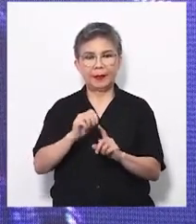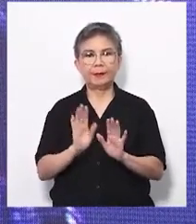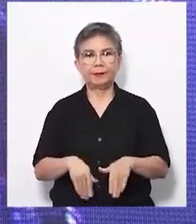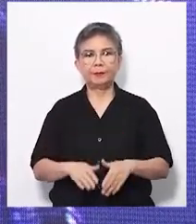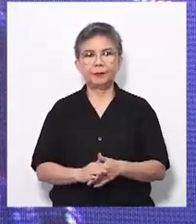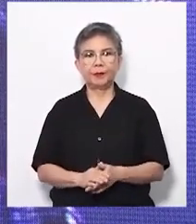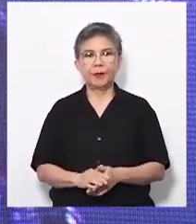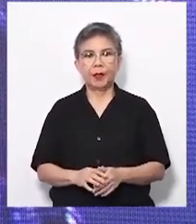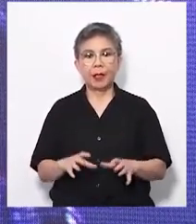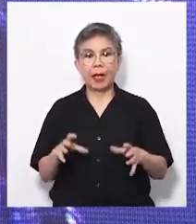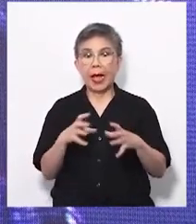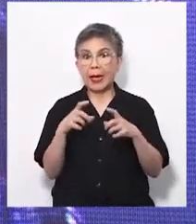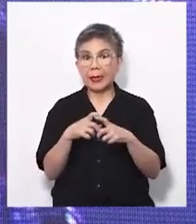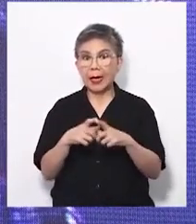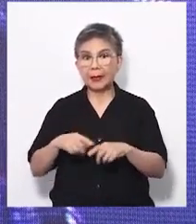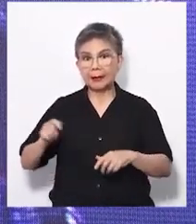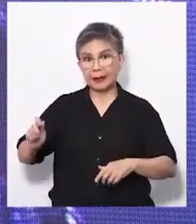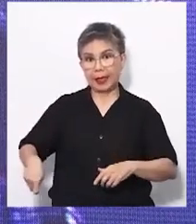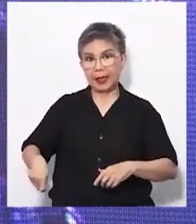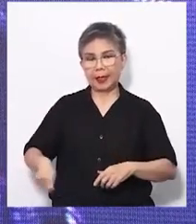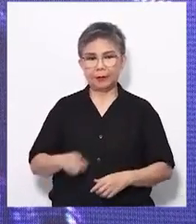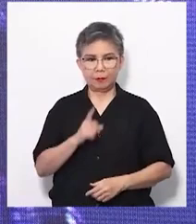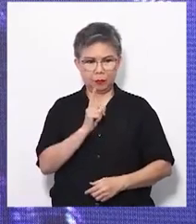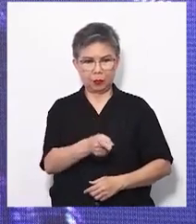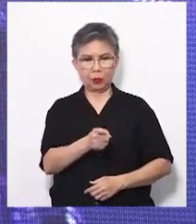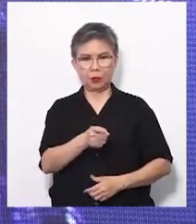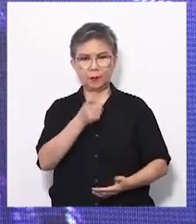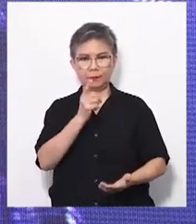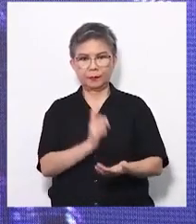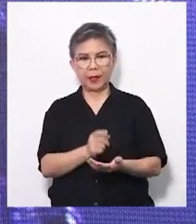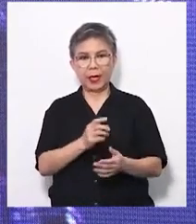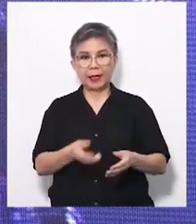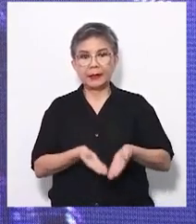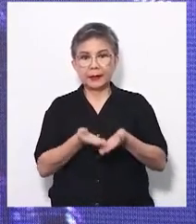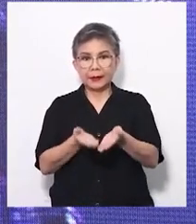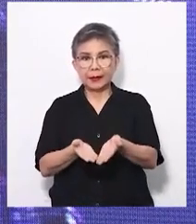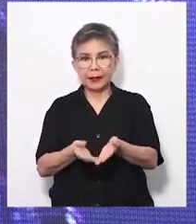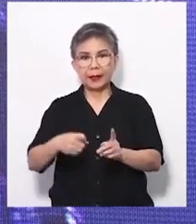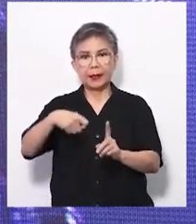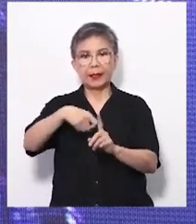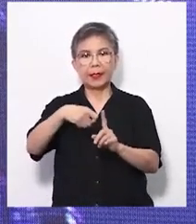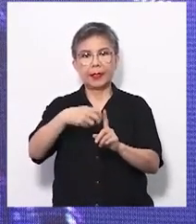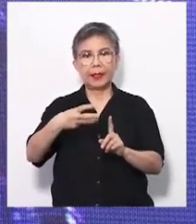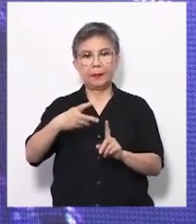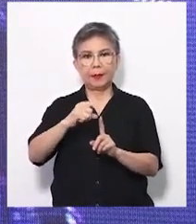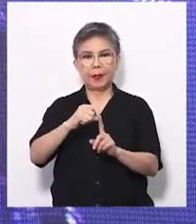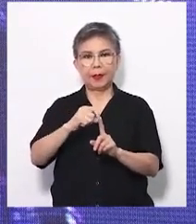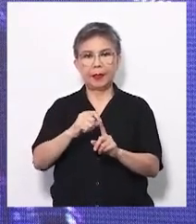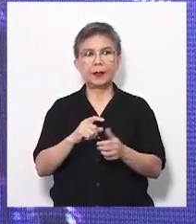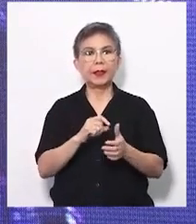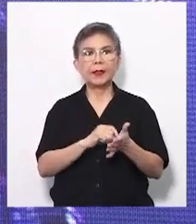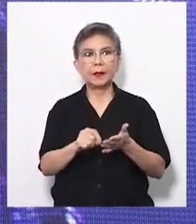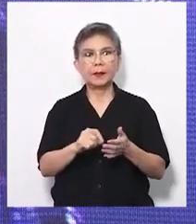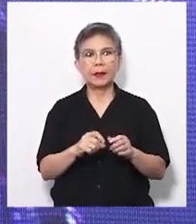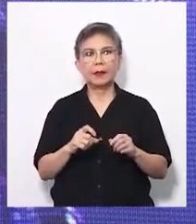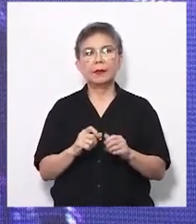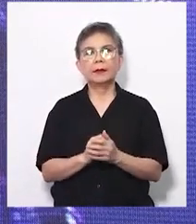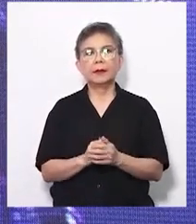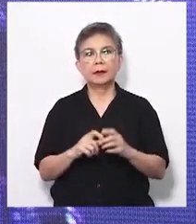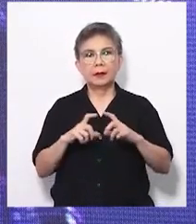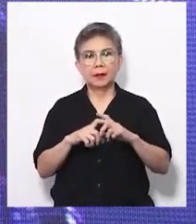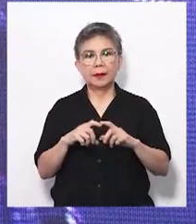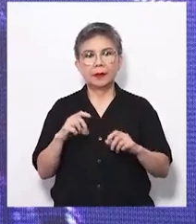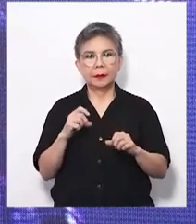kemudian perangkat sidang KKP memutuskan hasil sidang komisi kode etik atas nama